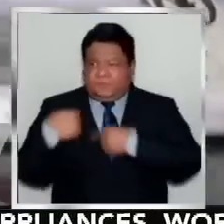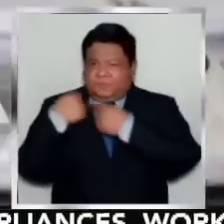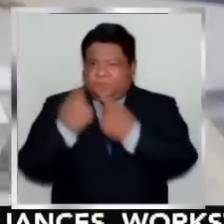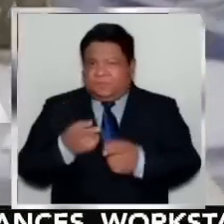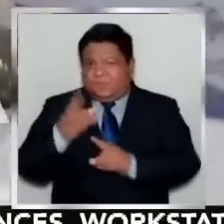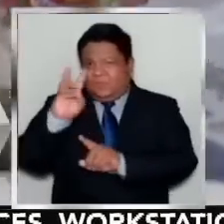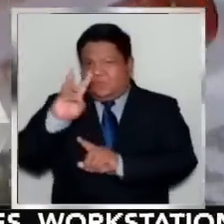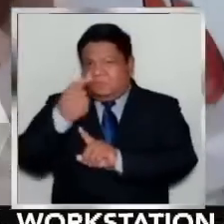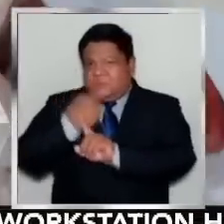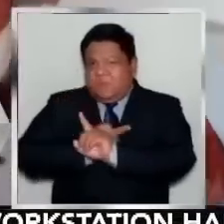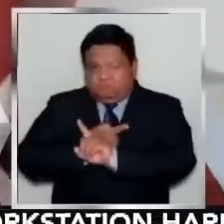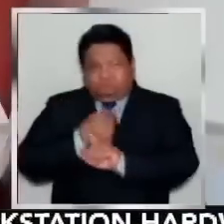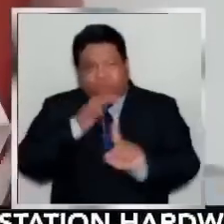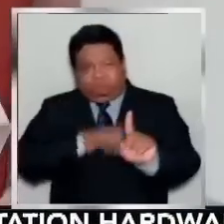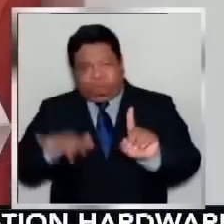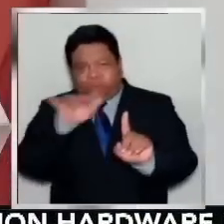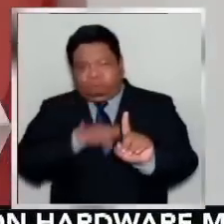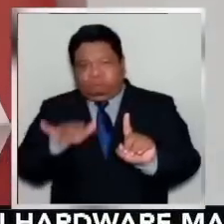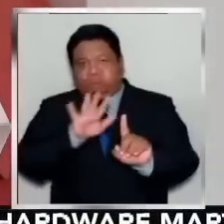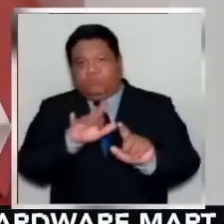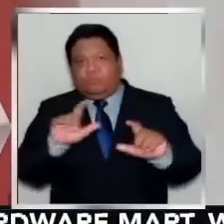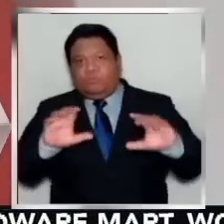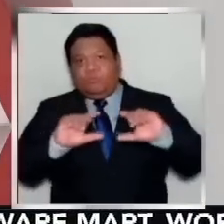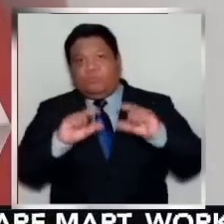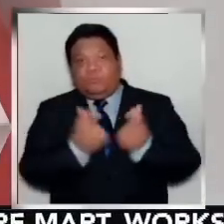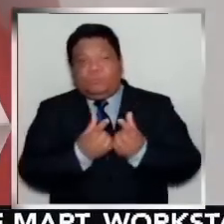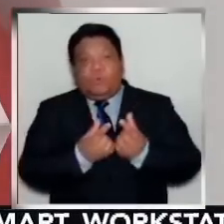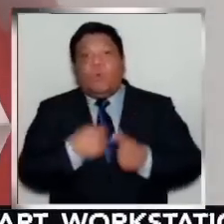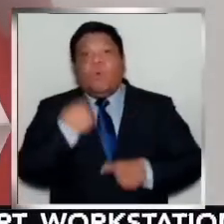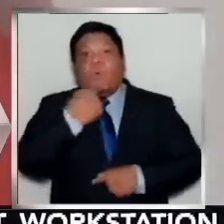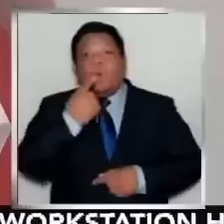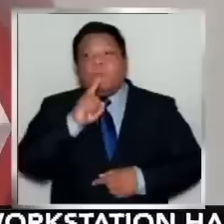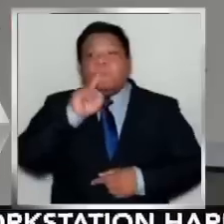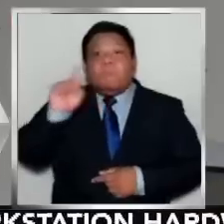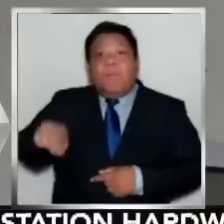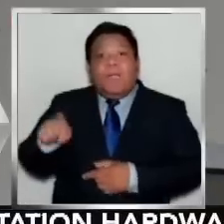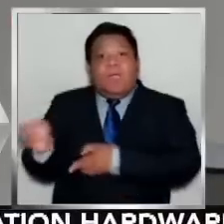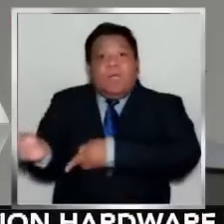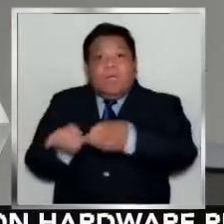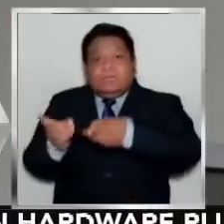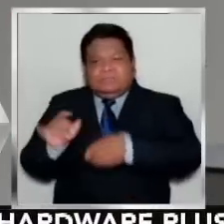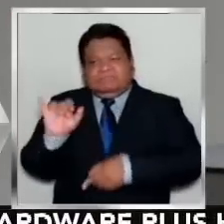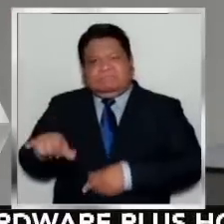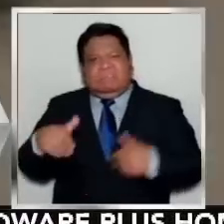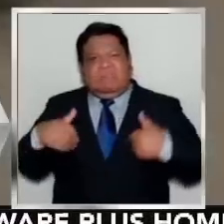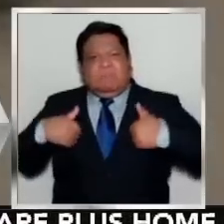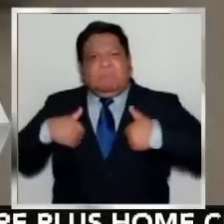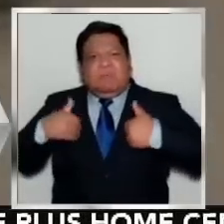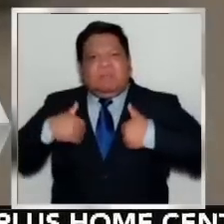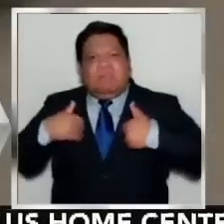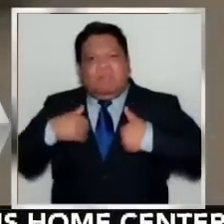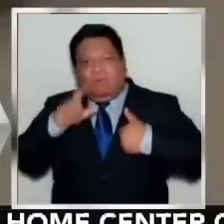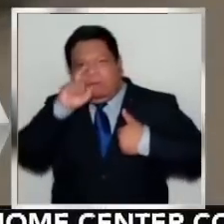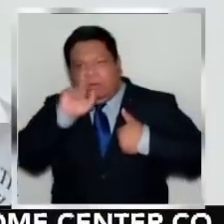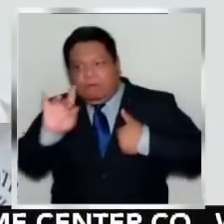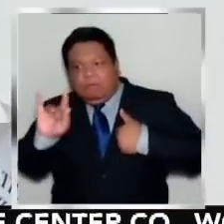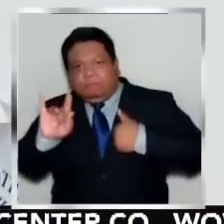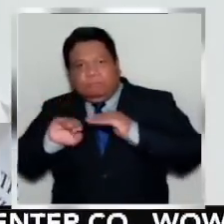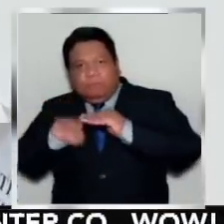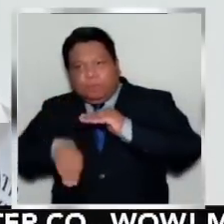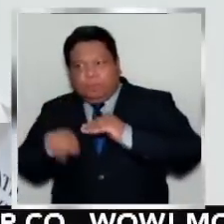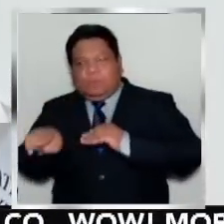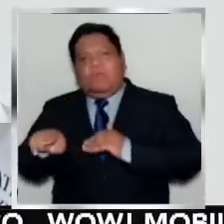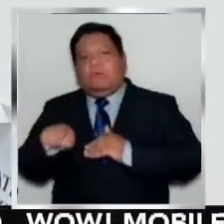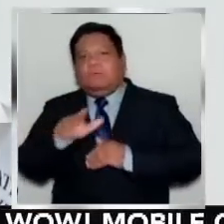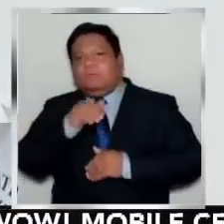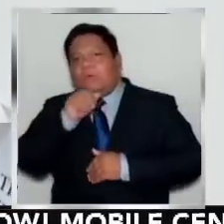Ang kanila raw ginagawang courier mga minor de edad para iwas hinala. Sa bagyo raw sila kumukuha ng supply. Itinanggi